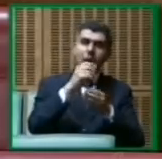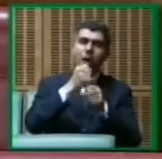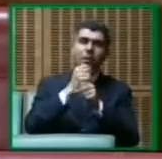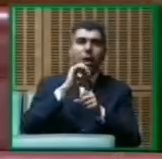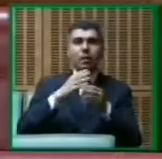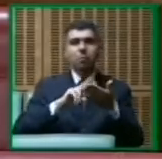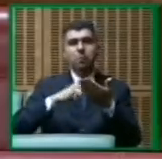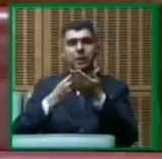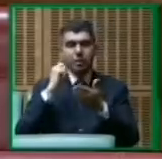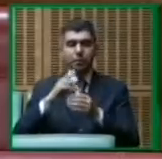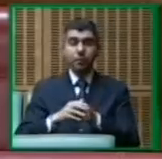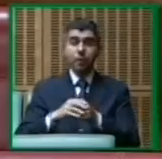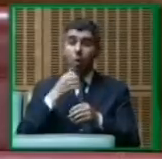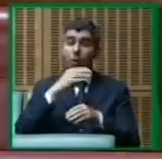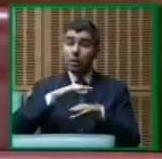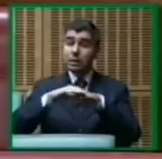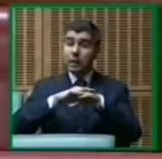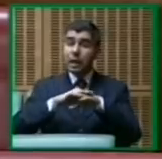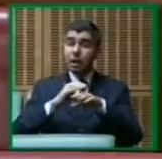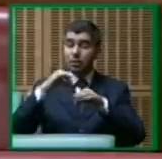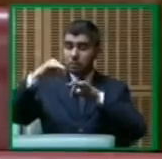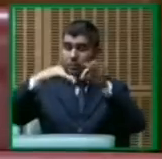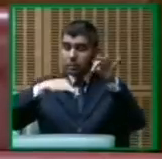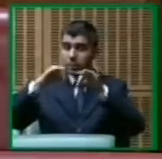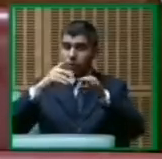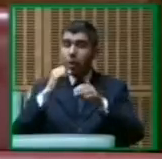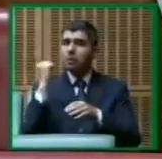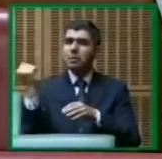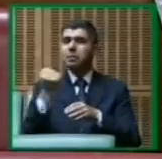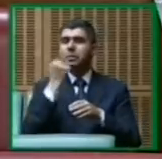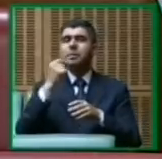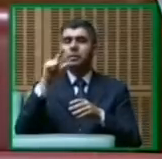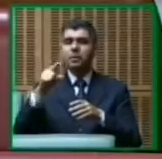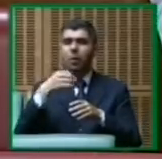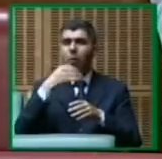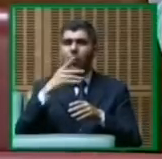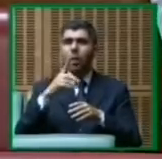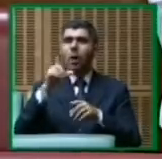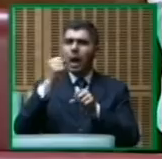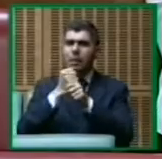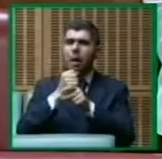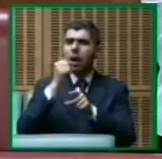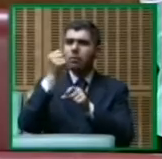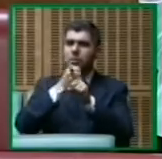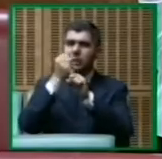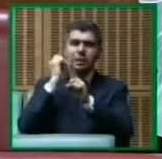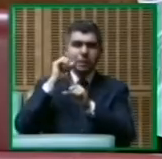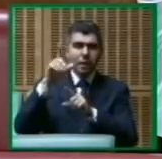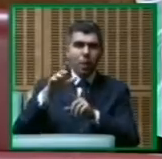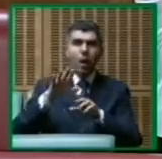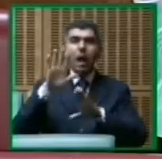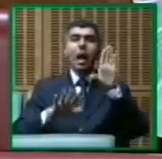في هذا المخطط هو عندنا كذلك عندنا تاخير في هذا المخطط. داروا انجازات بحيث الان نجزنا 15 ديال